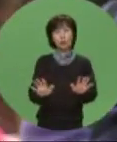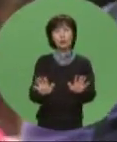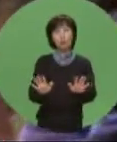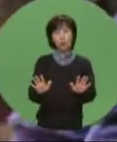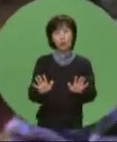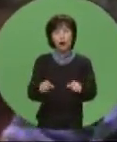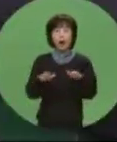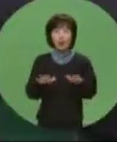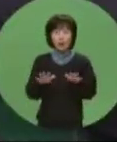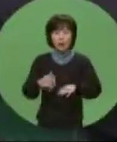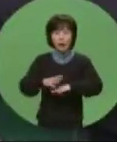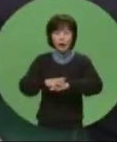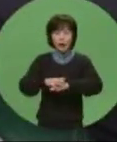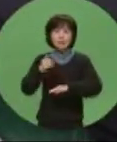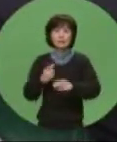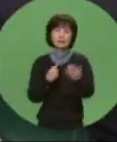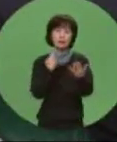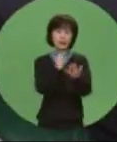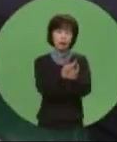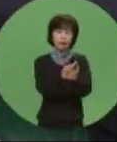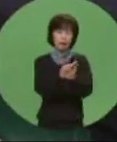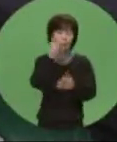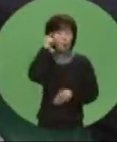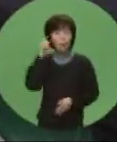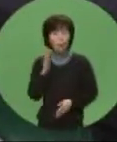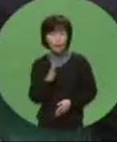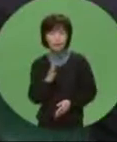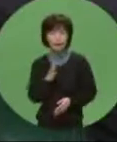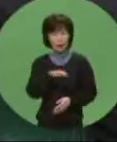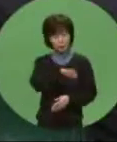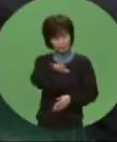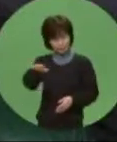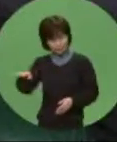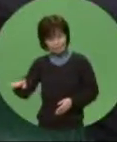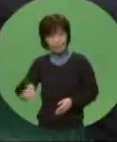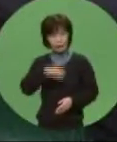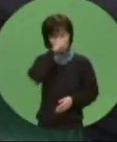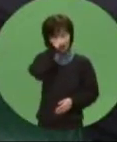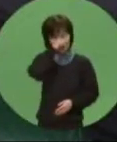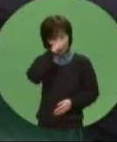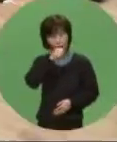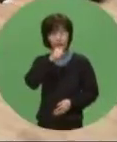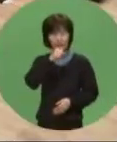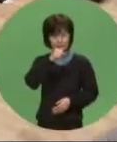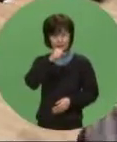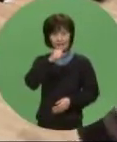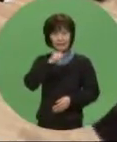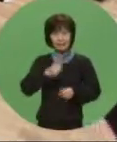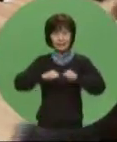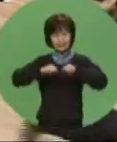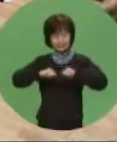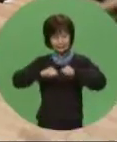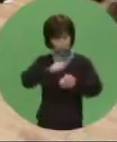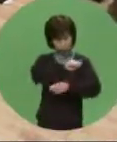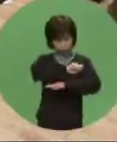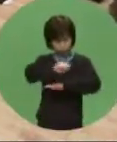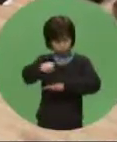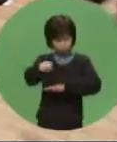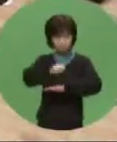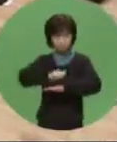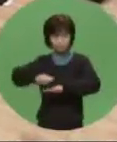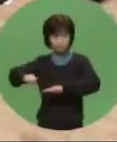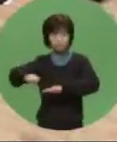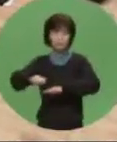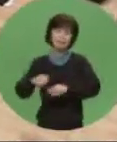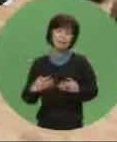今回が初めての参加とは思えないほど、どの作品も力強くのびのびと梅の字を書き上げ